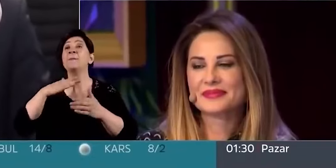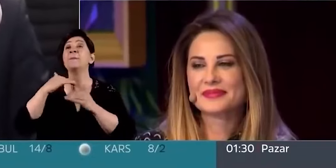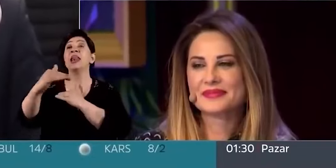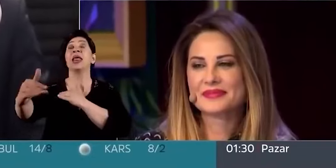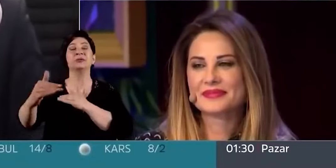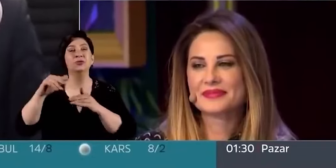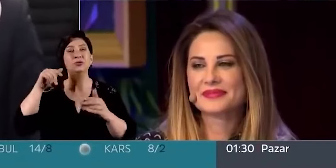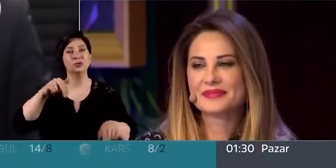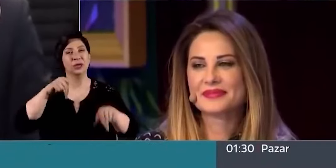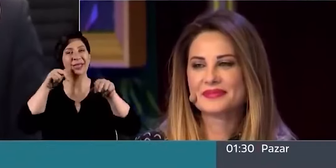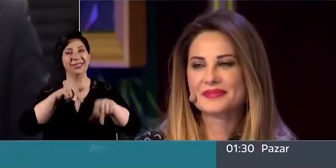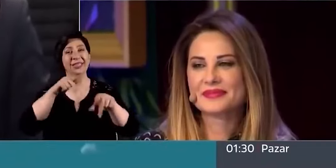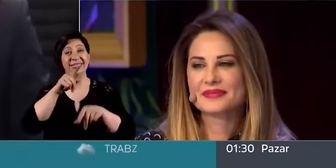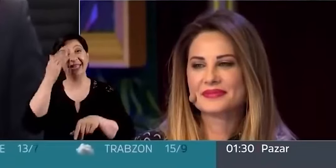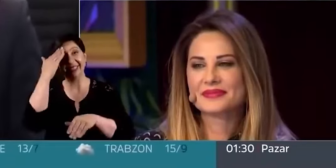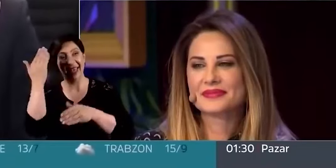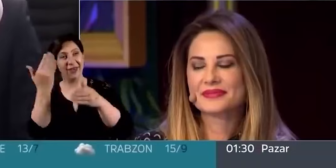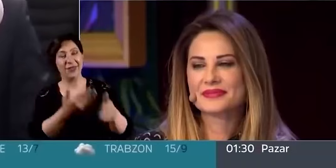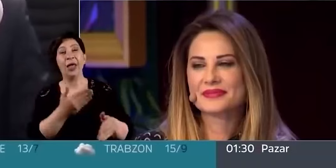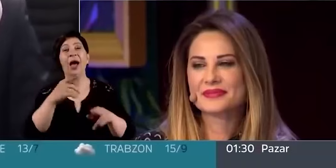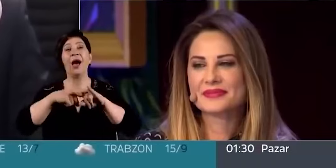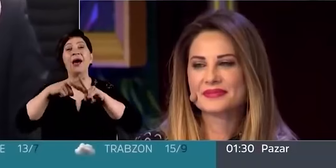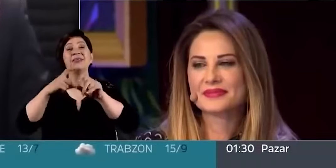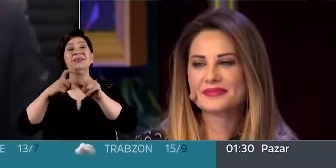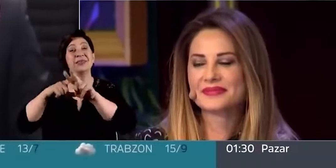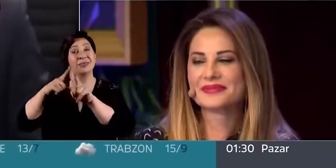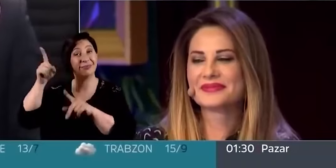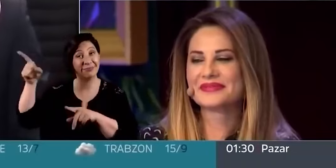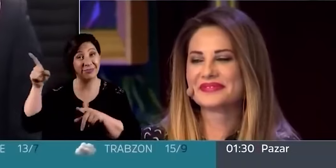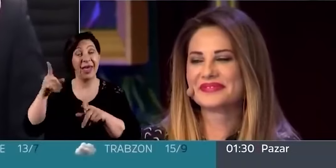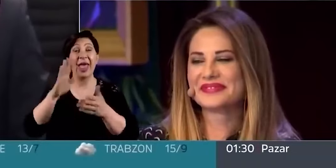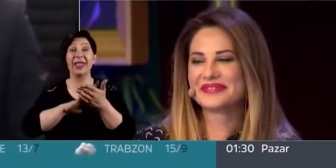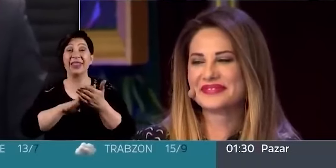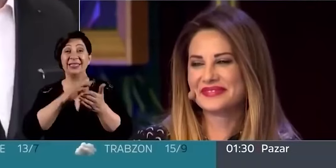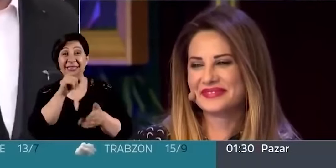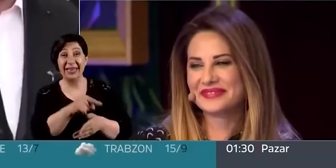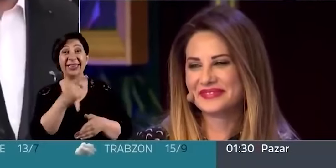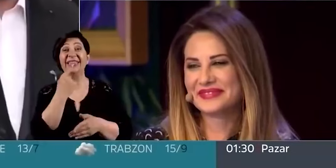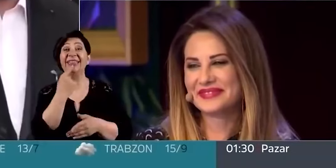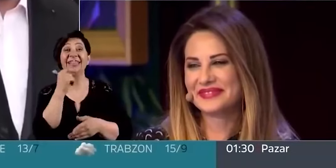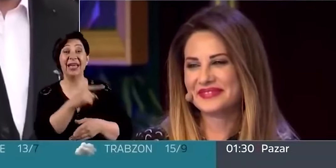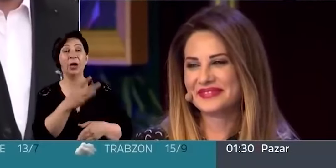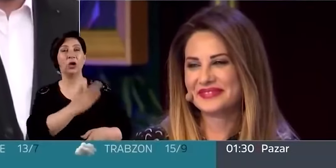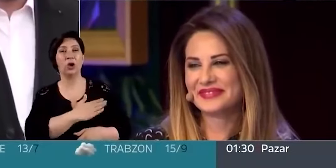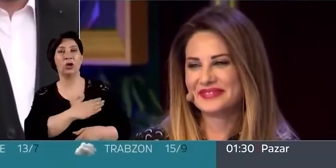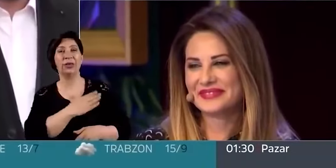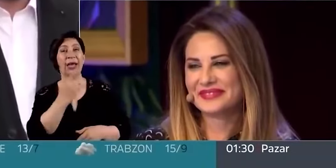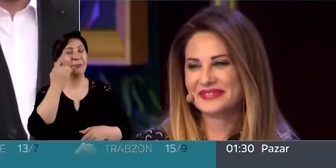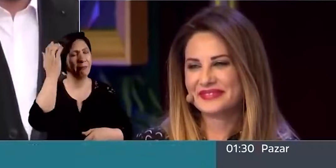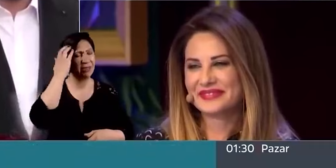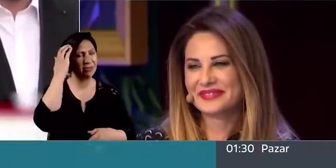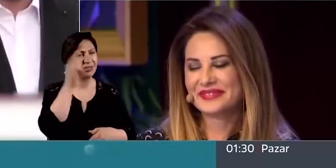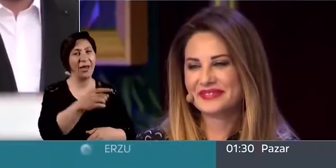yürüyecek arkandan. Sana selam getirdim Ulubatlı Hasan'dan. Elde sensin, dilde sen, gönüldesin